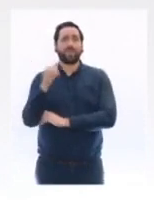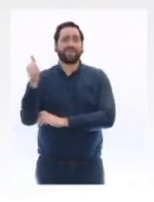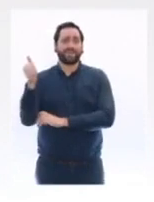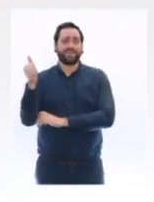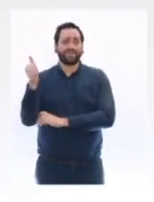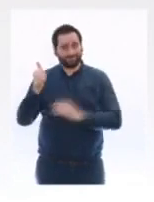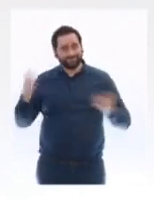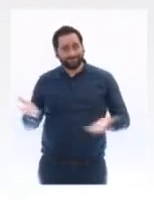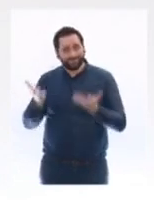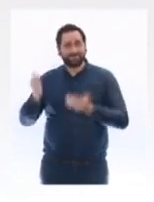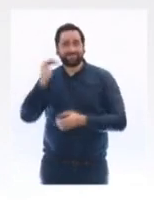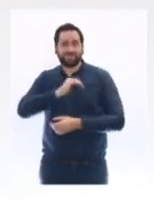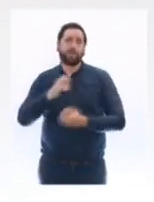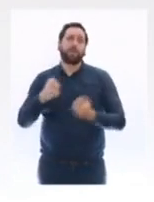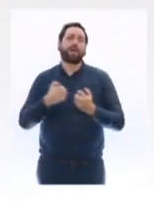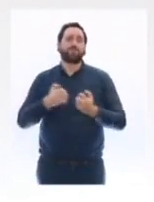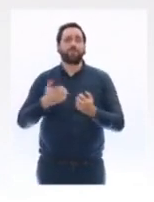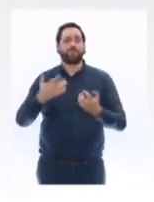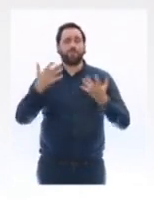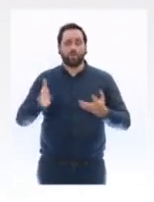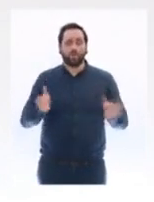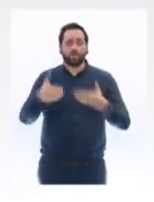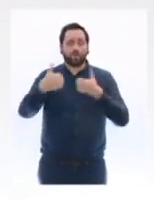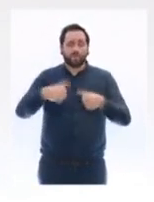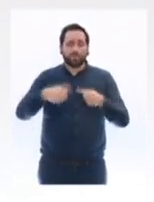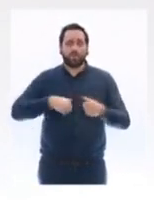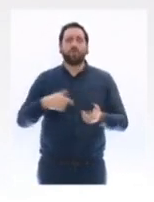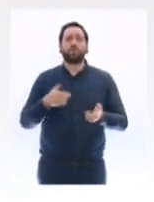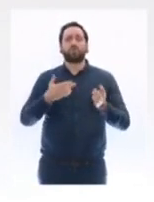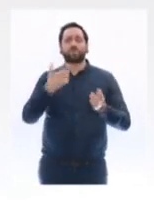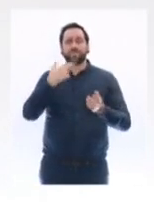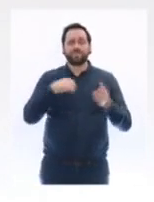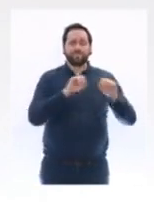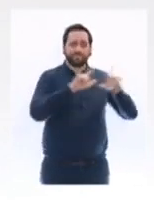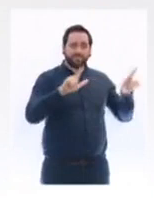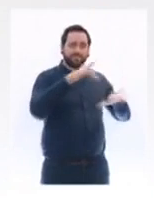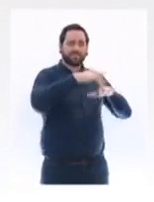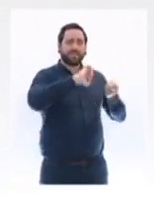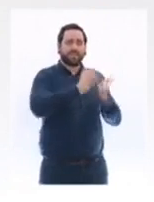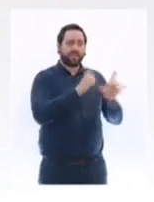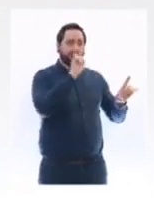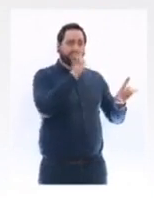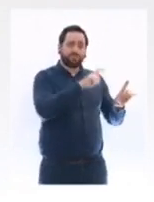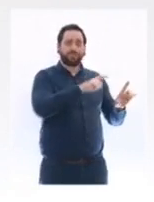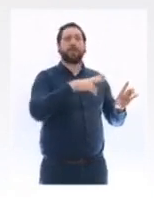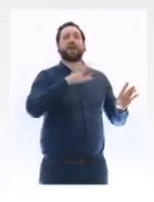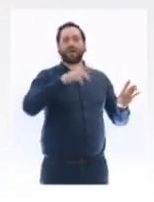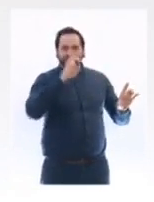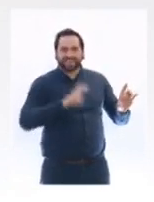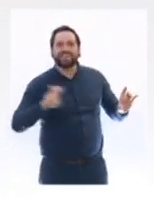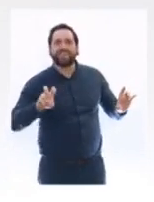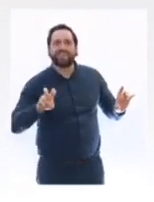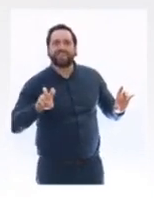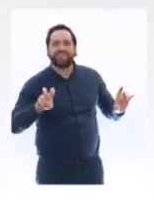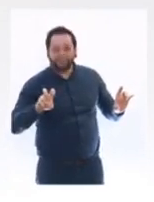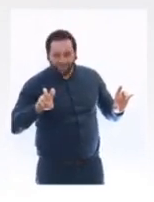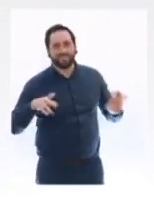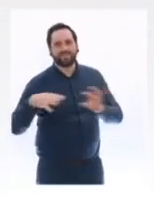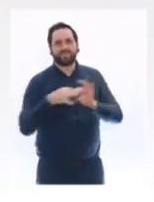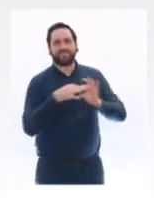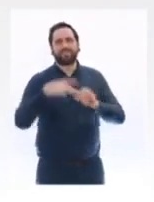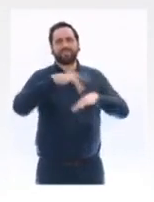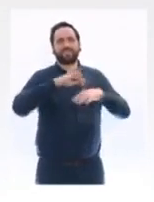Ça facilitera la vente à emporter, les livraisons à domicile, toutes ces initiatives qui sont prises aujourd'hui par un certain nombre de commerçants et que je